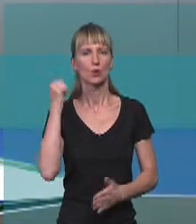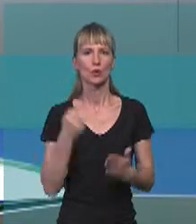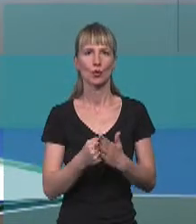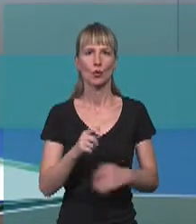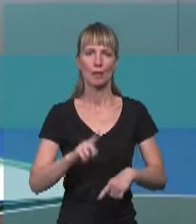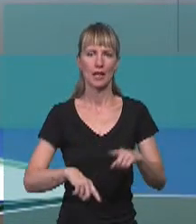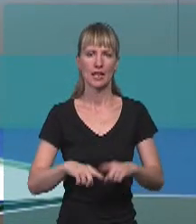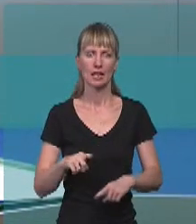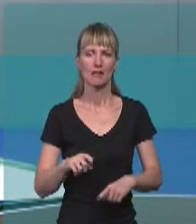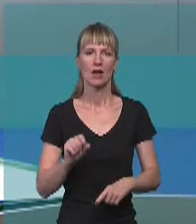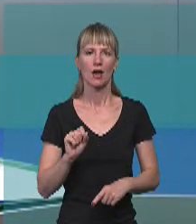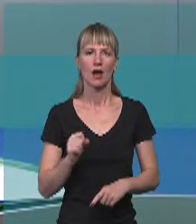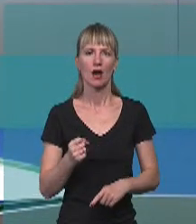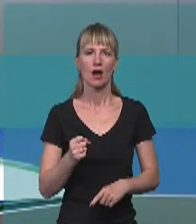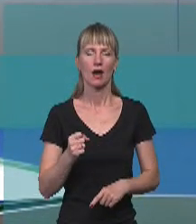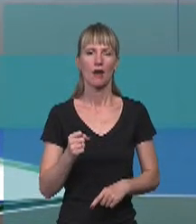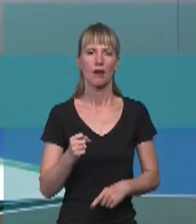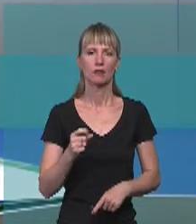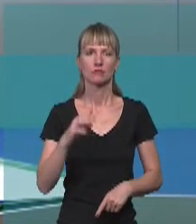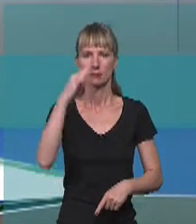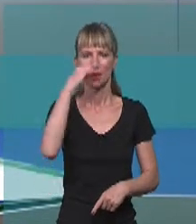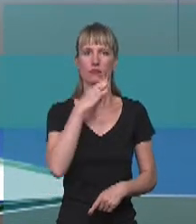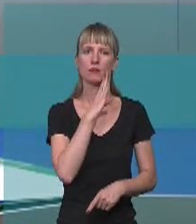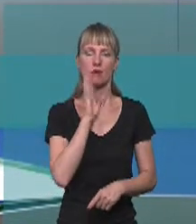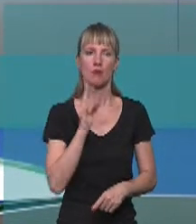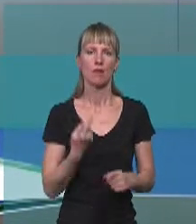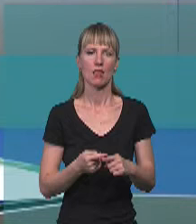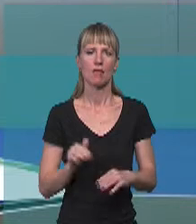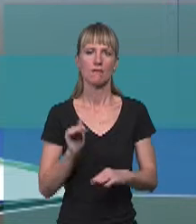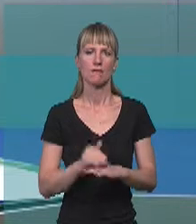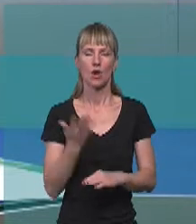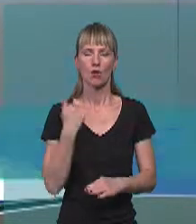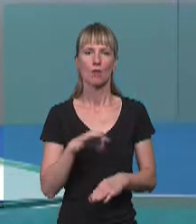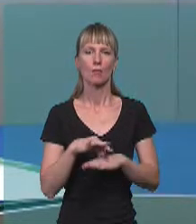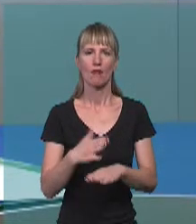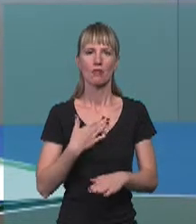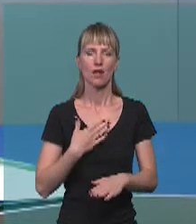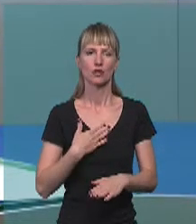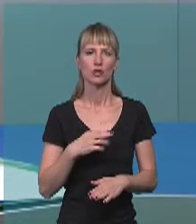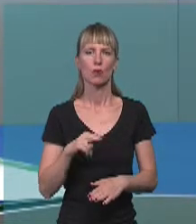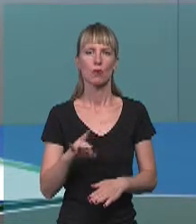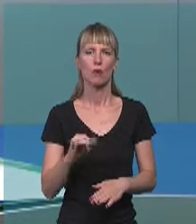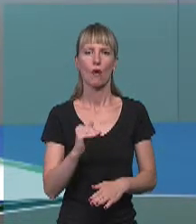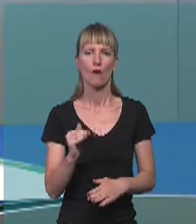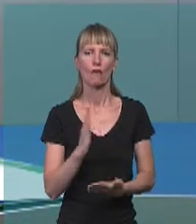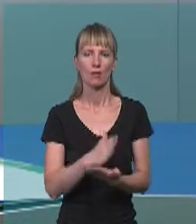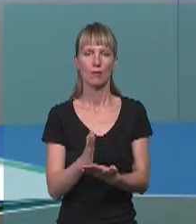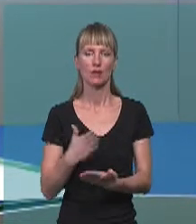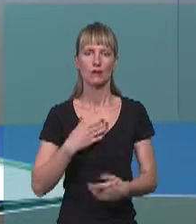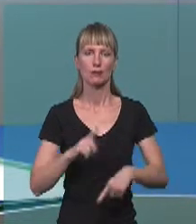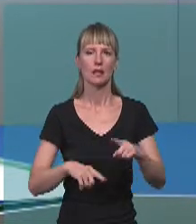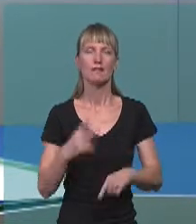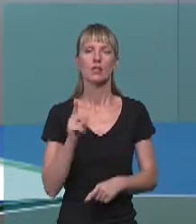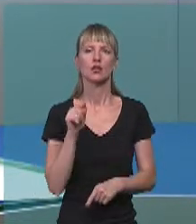до батьків. А батьки, от теж такий факт, коли ми проводимо наші профорієнтаційні заходи з батьками, ми бачимо, що